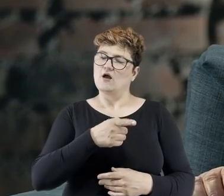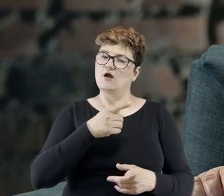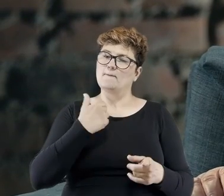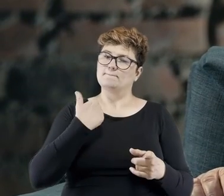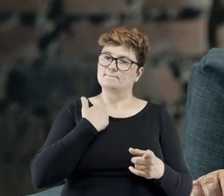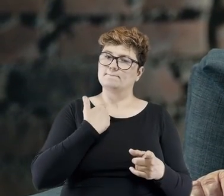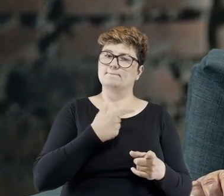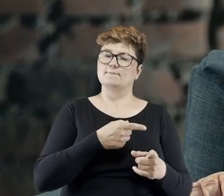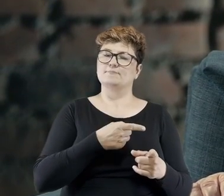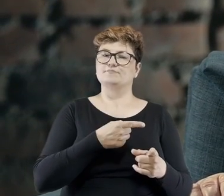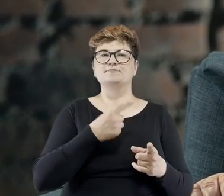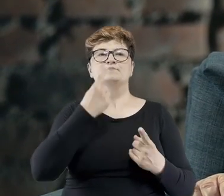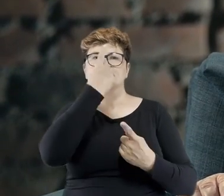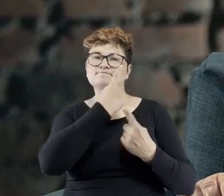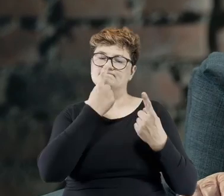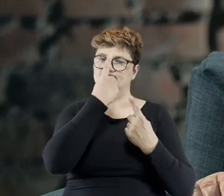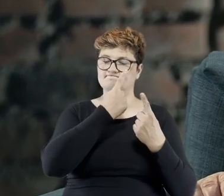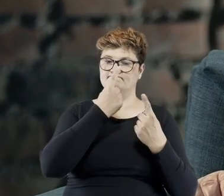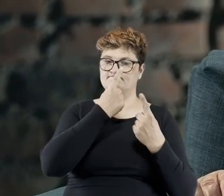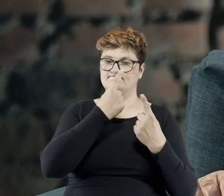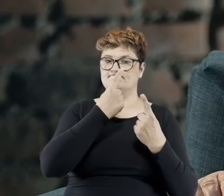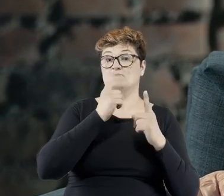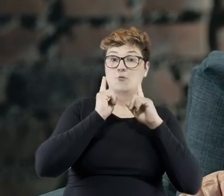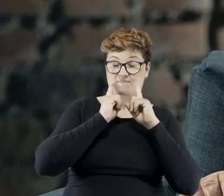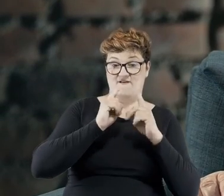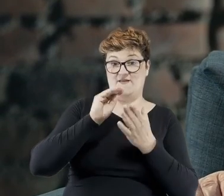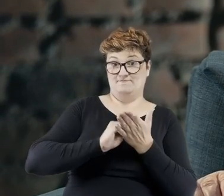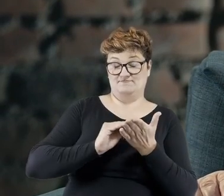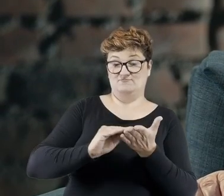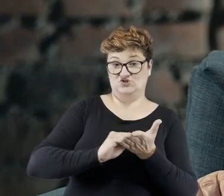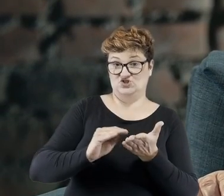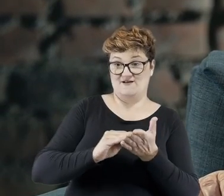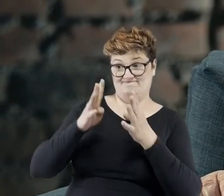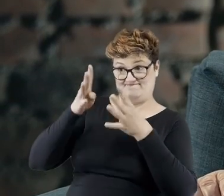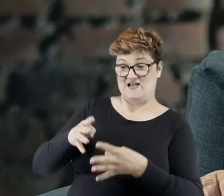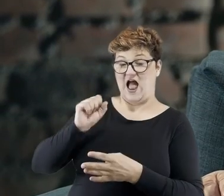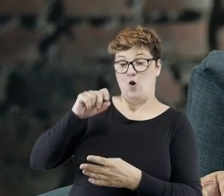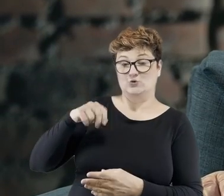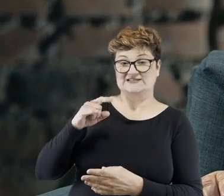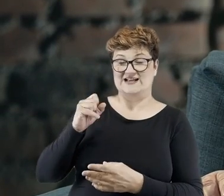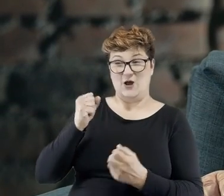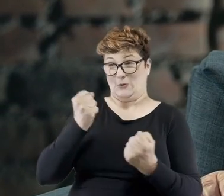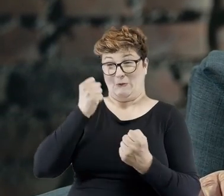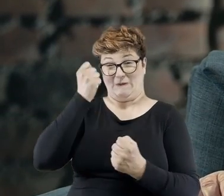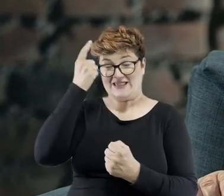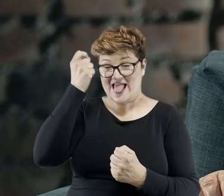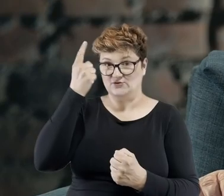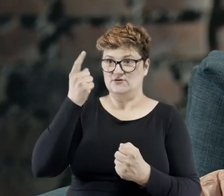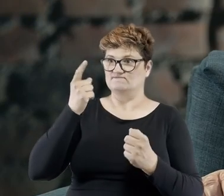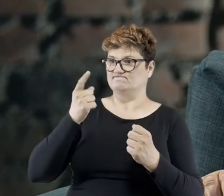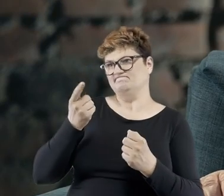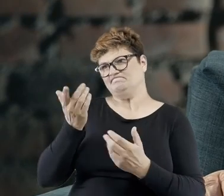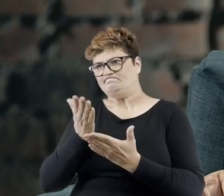ona właśnie tak się zastanawia, bo z jednej strony pisze o Augustyńskiej, że jest tak intelektualnie